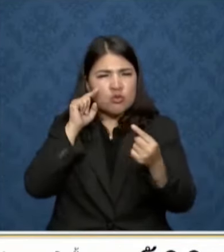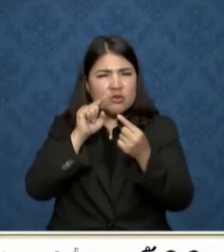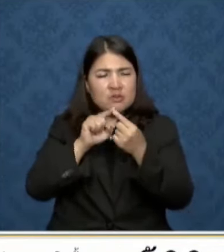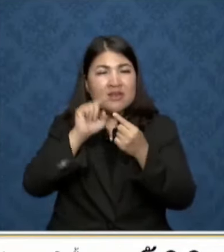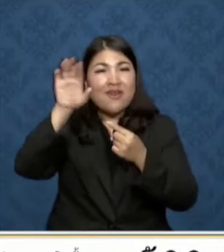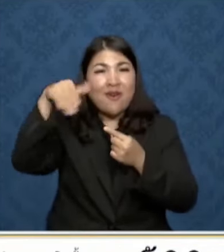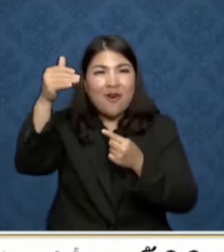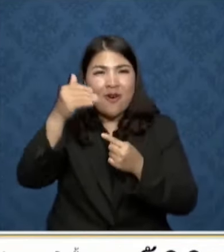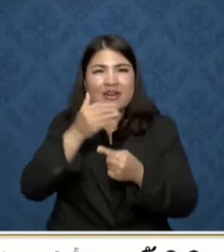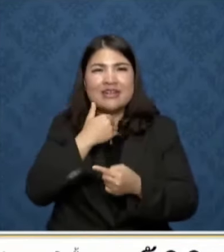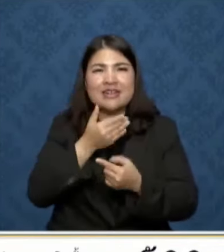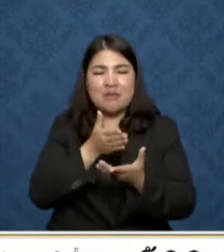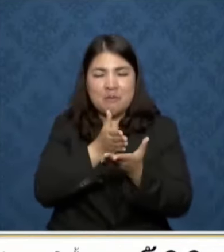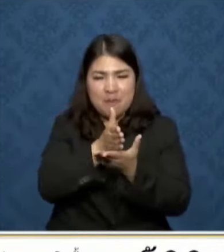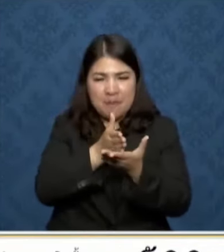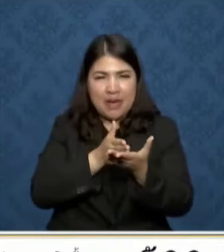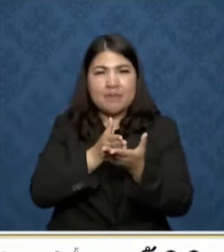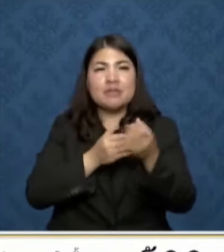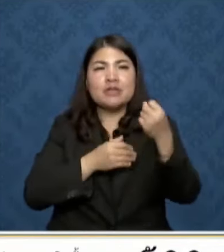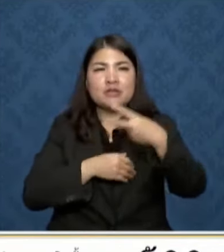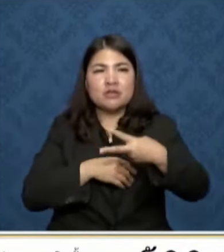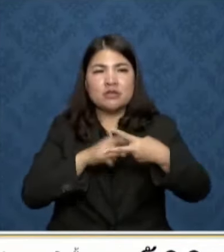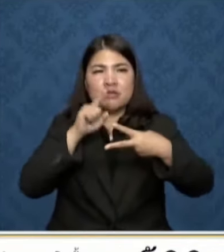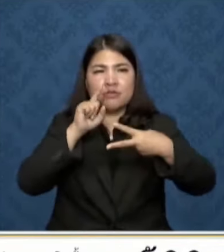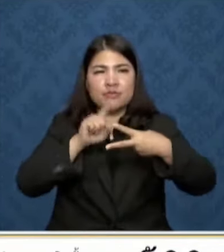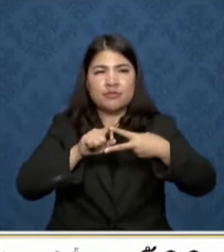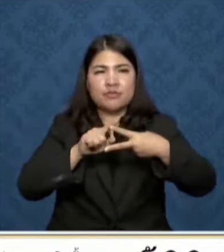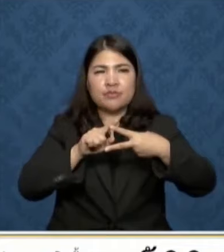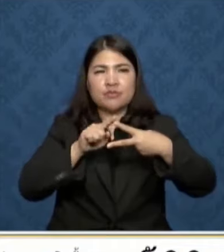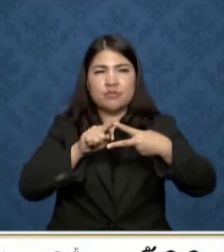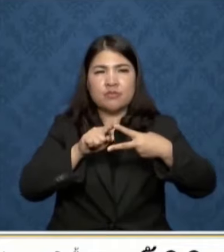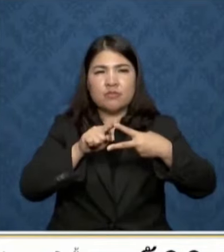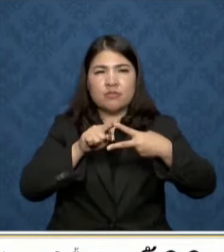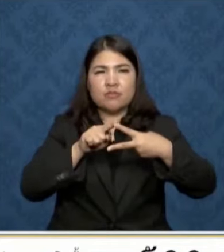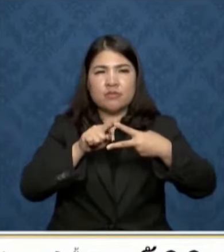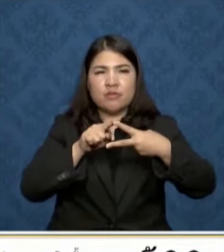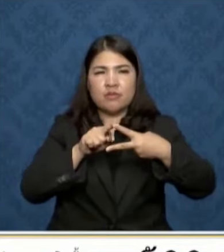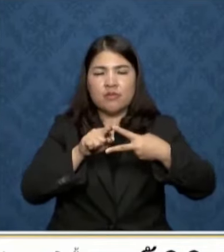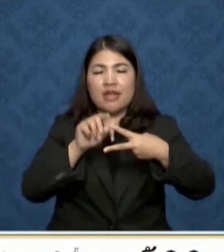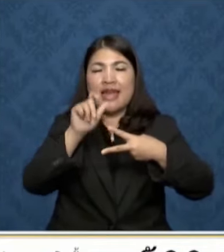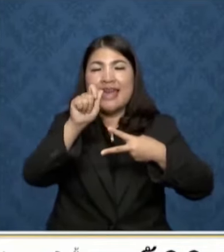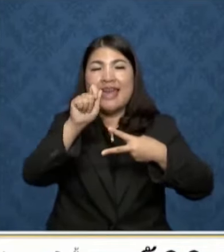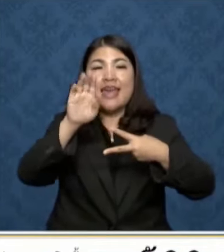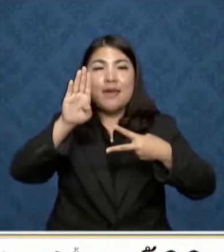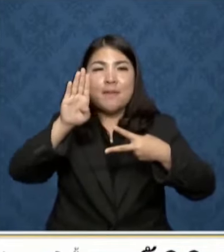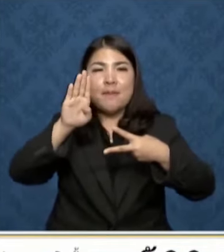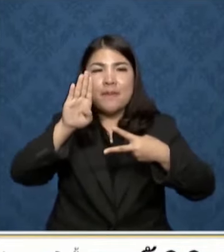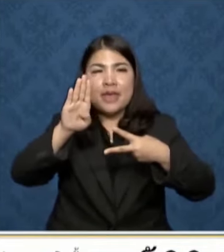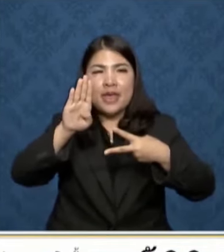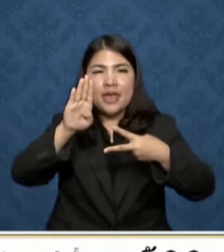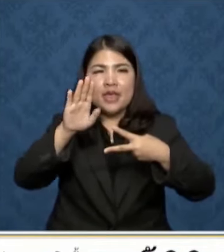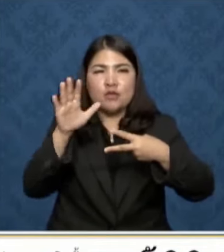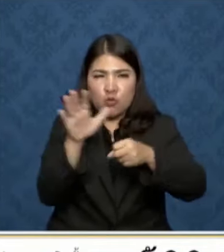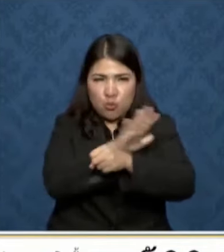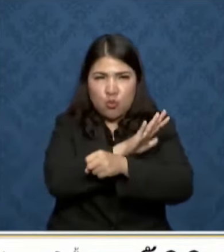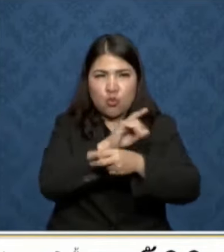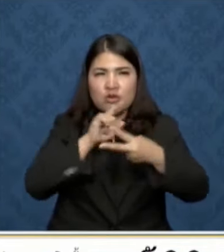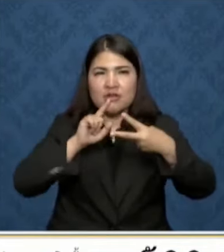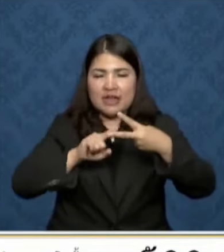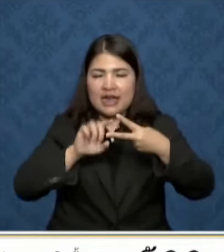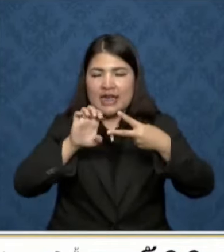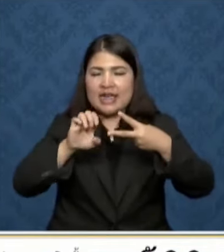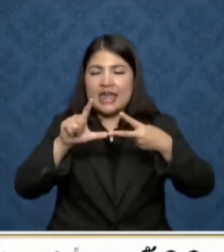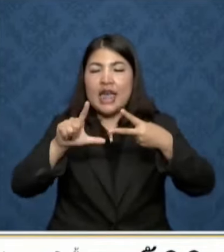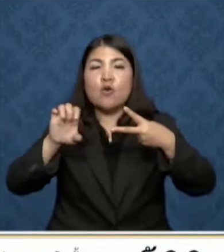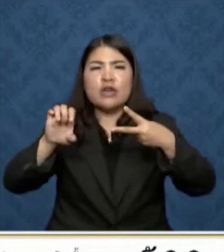ตัดแล้แงหล เป็ 2ัก็คือAbsolute Indication คือข้อบ่งชี้สมบูณ์กั Elective Case คเปเคสทาง